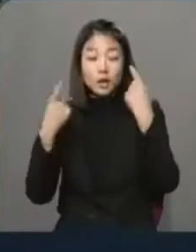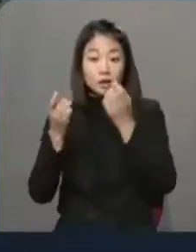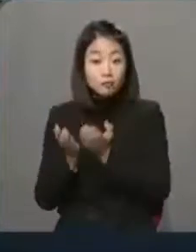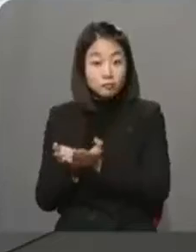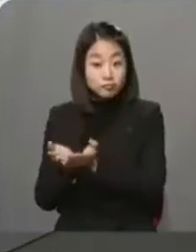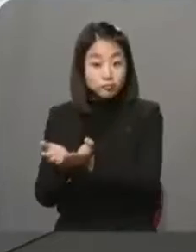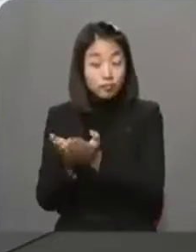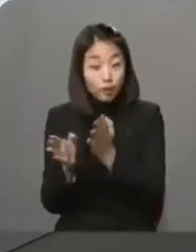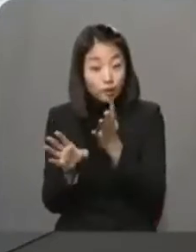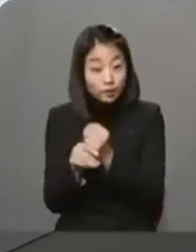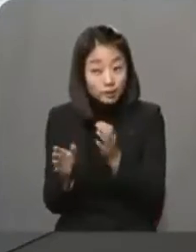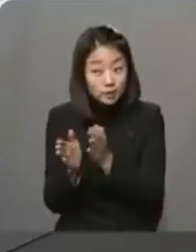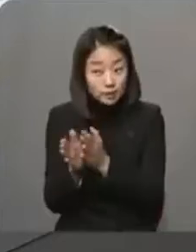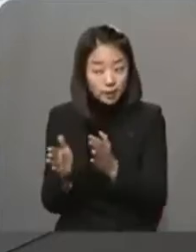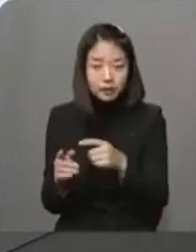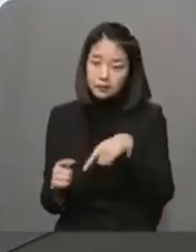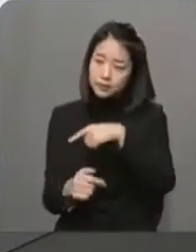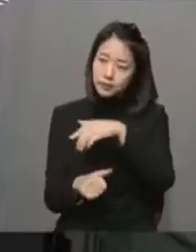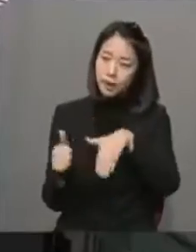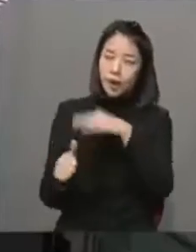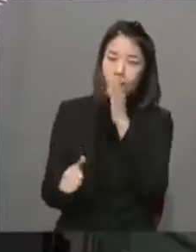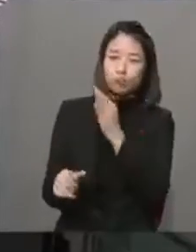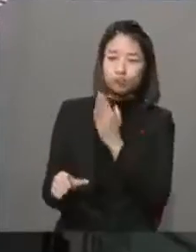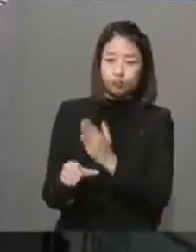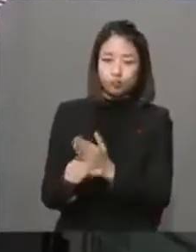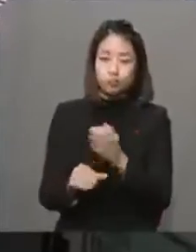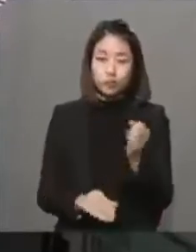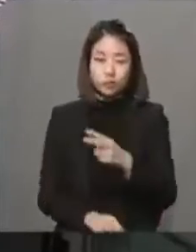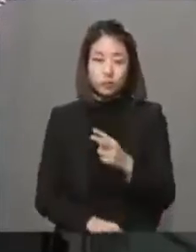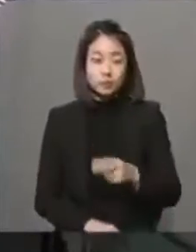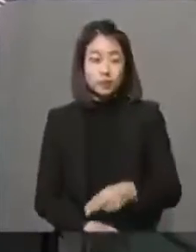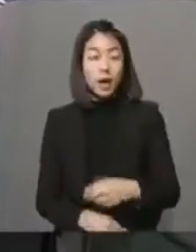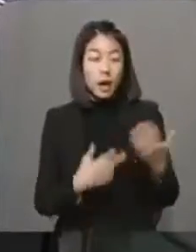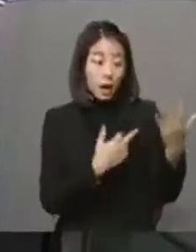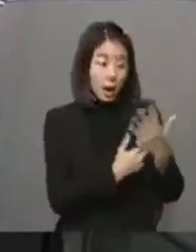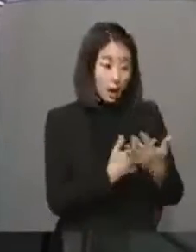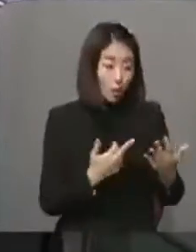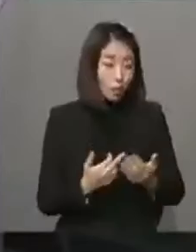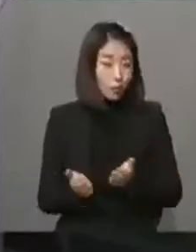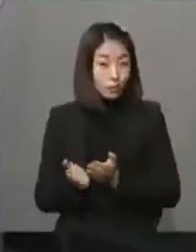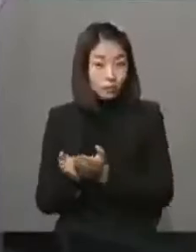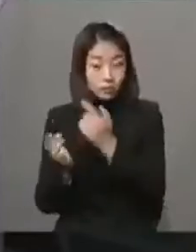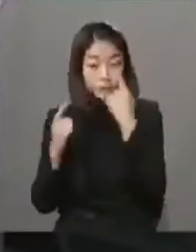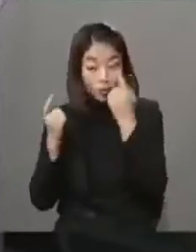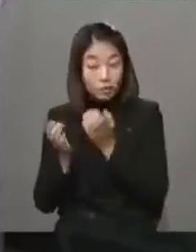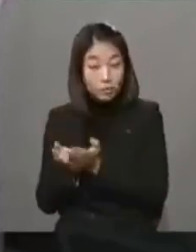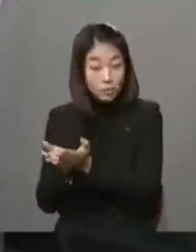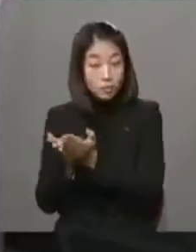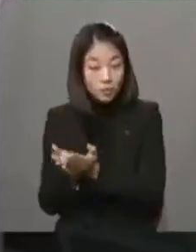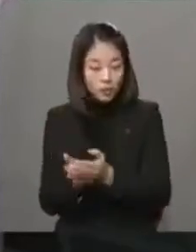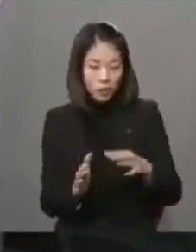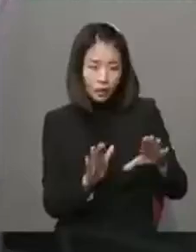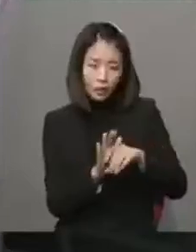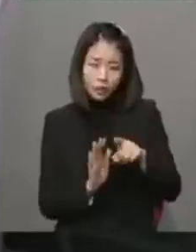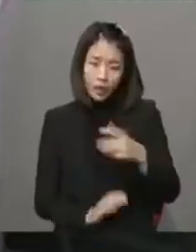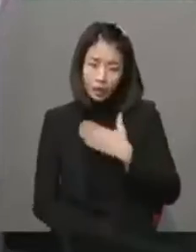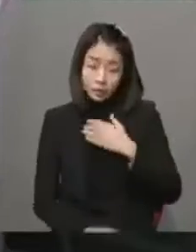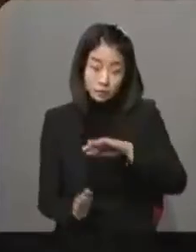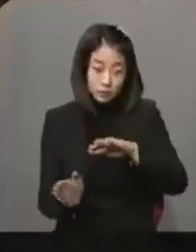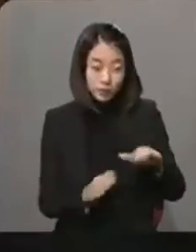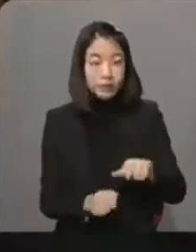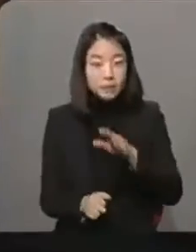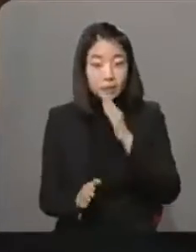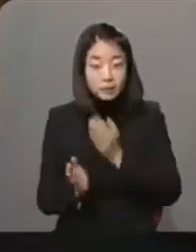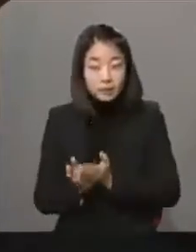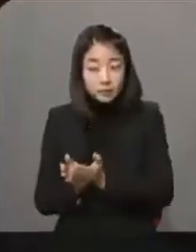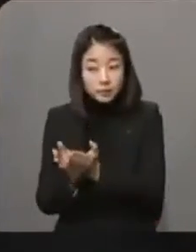시기를 저울질하고 있습니다 강원도 항공 과 해온 업계는 코로나 1 9 가 주요 변수 이지만 국제 항로 운영 재개